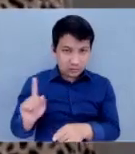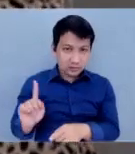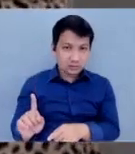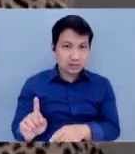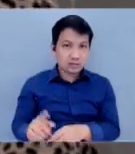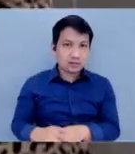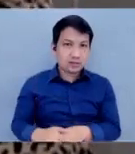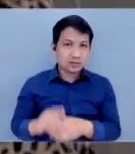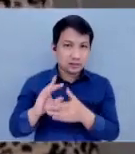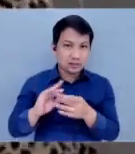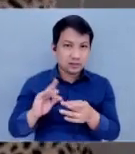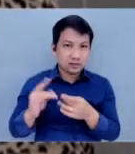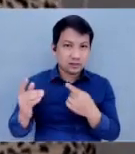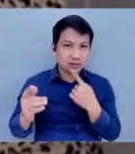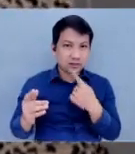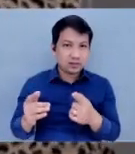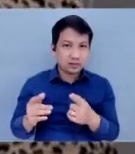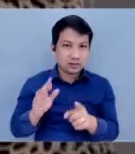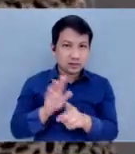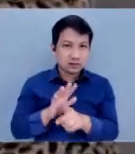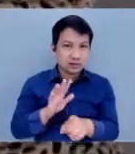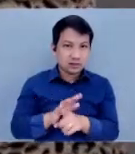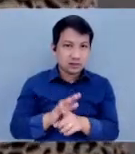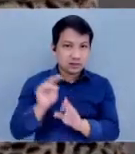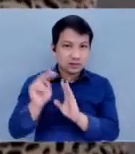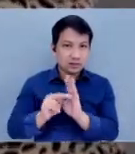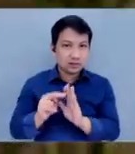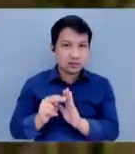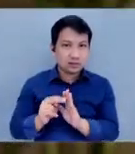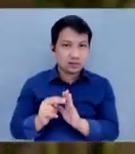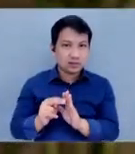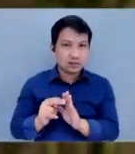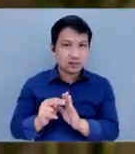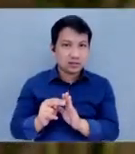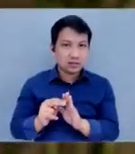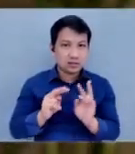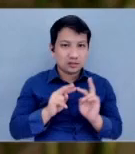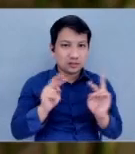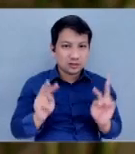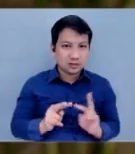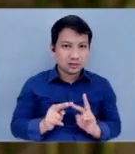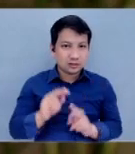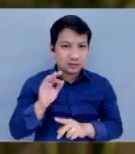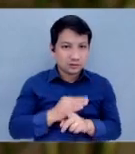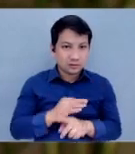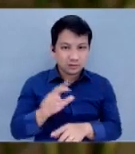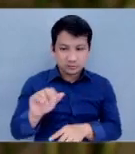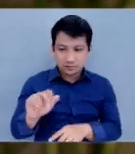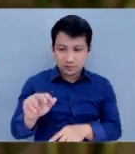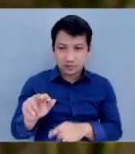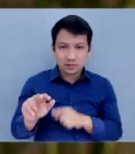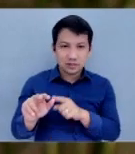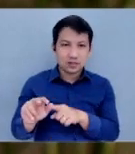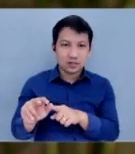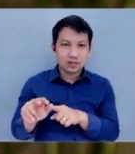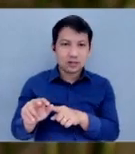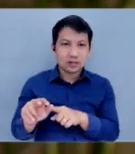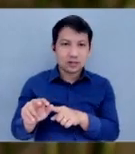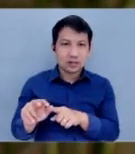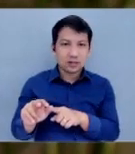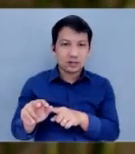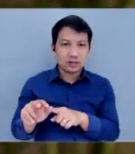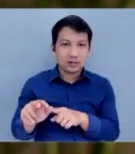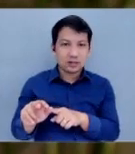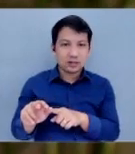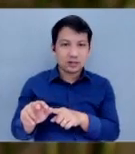mo muna kami tungkol dun sa viral niyo na video. Valentine's event ko. February 13 po yun. Okay. Tapos,